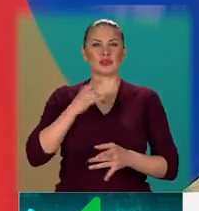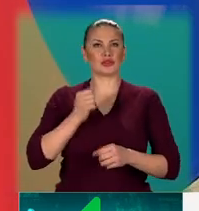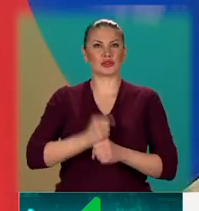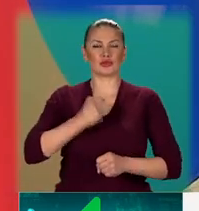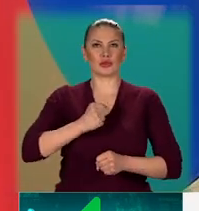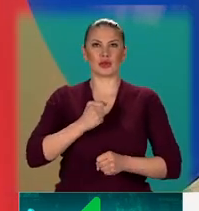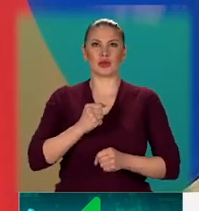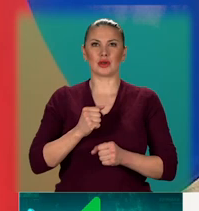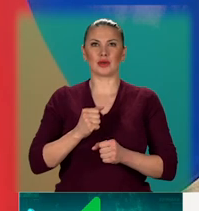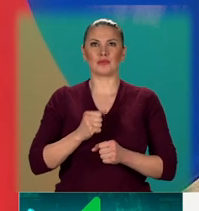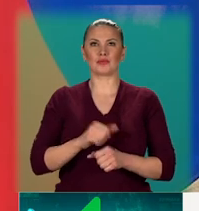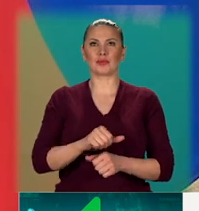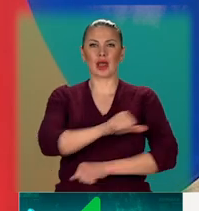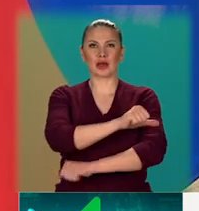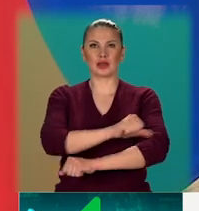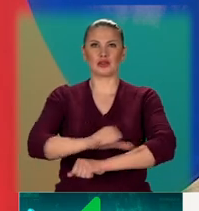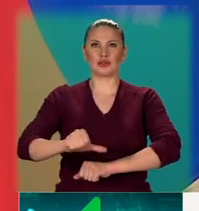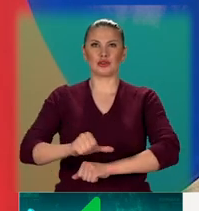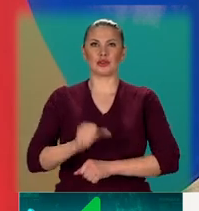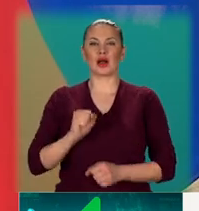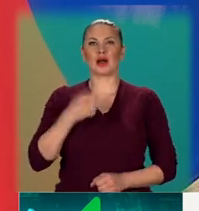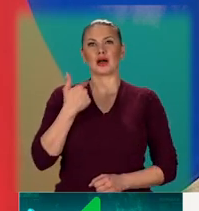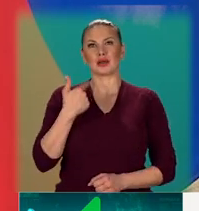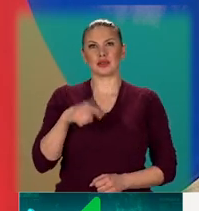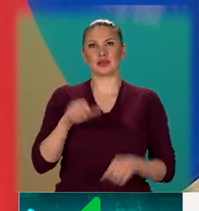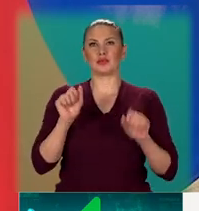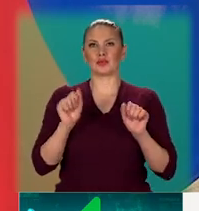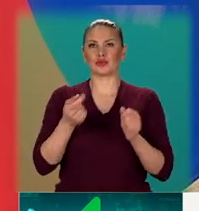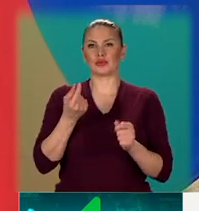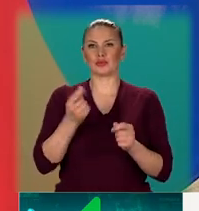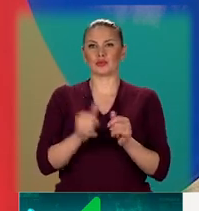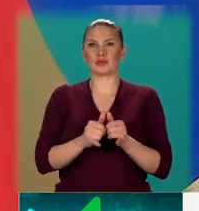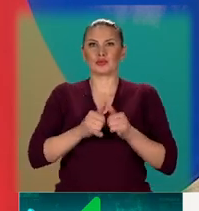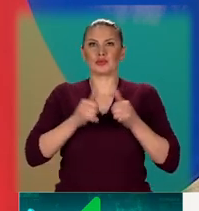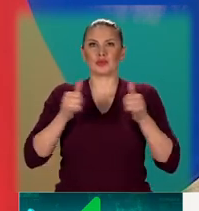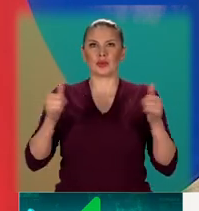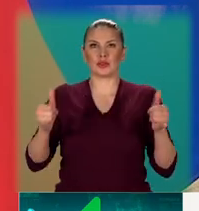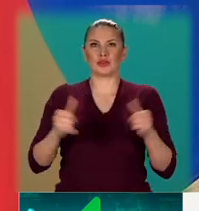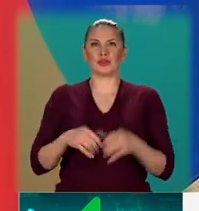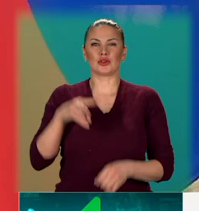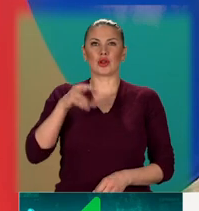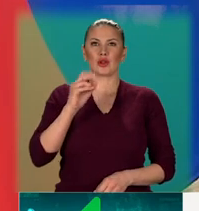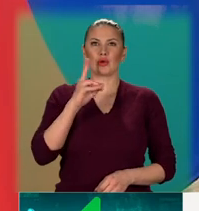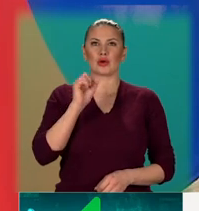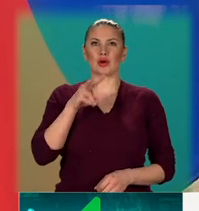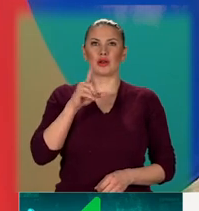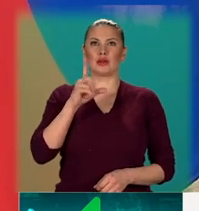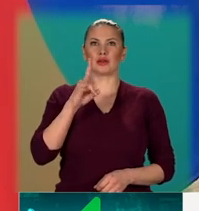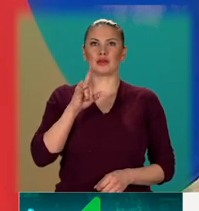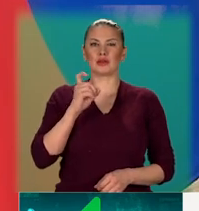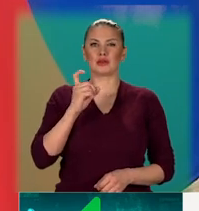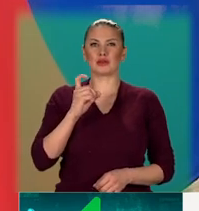а где-то при сохранении высокого уровня готовности сейчас достаточно локальных, точечных